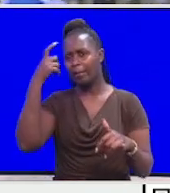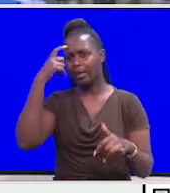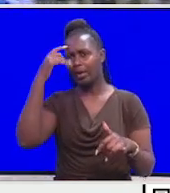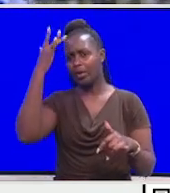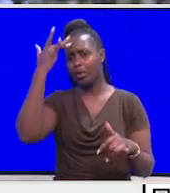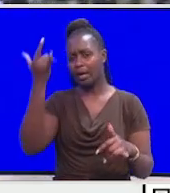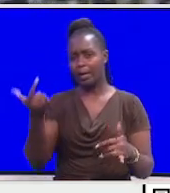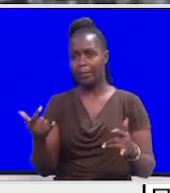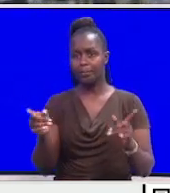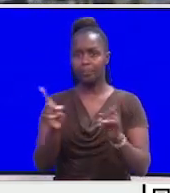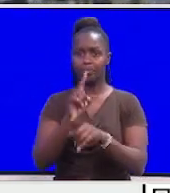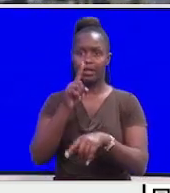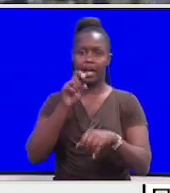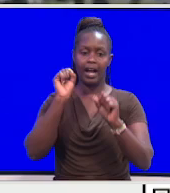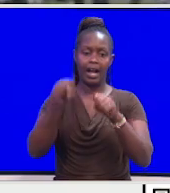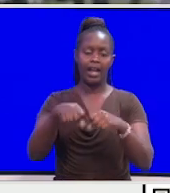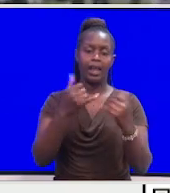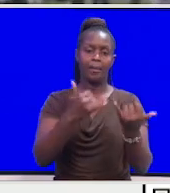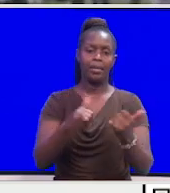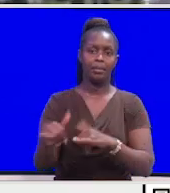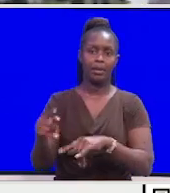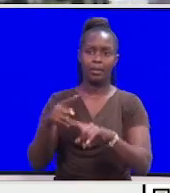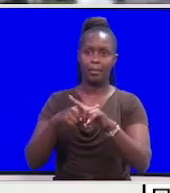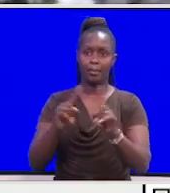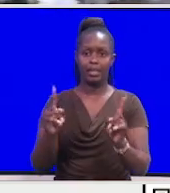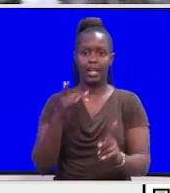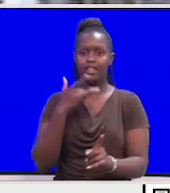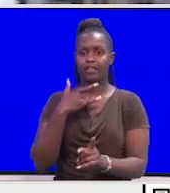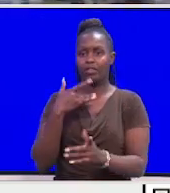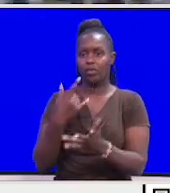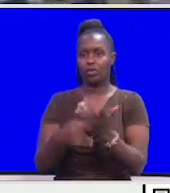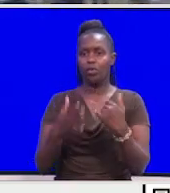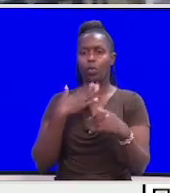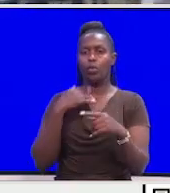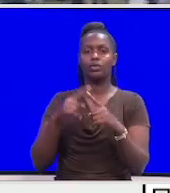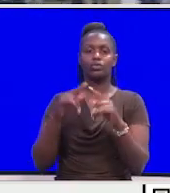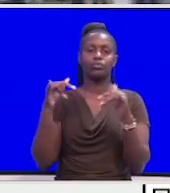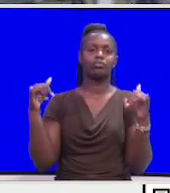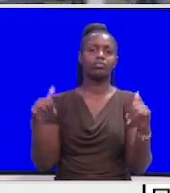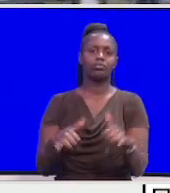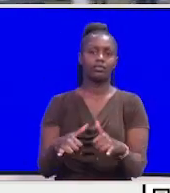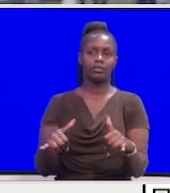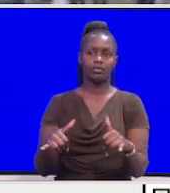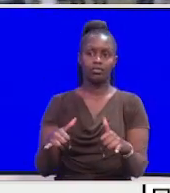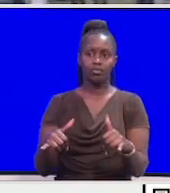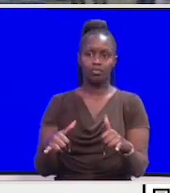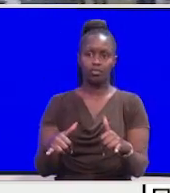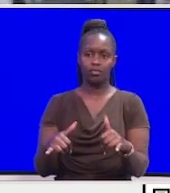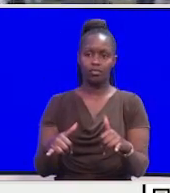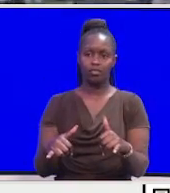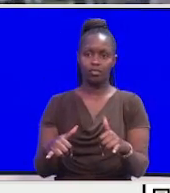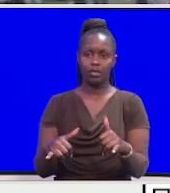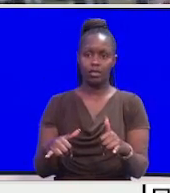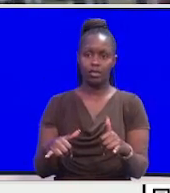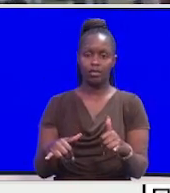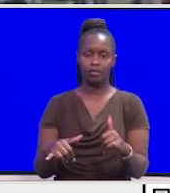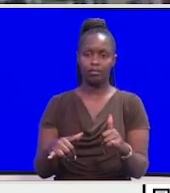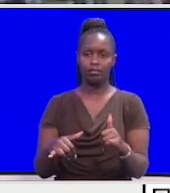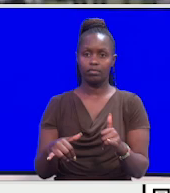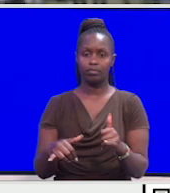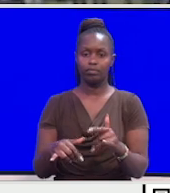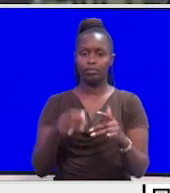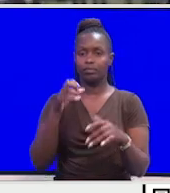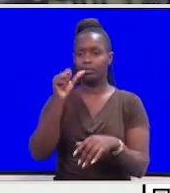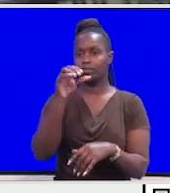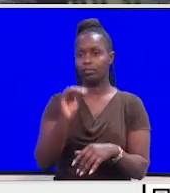boys they want to play but their fans they wako na ile umtaa, so wanafeel they are above everything. So